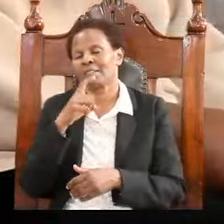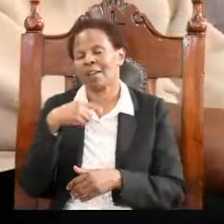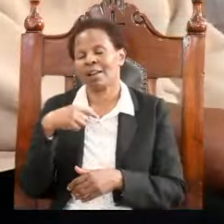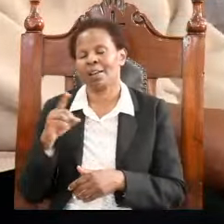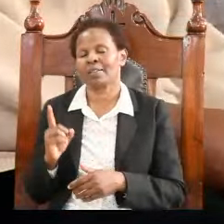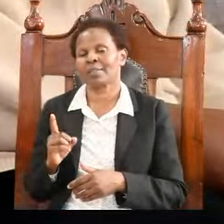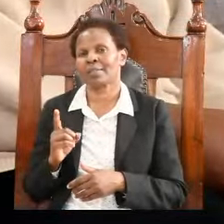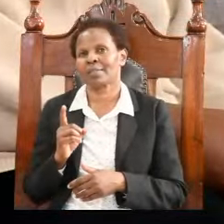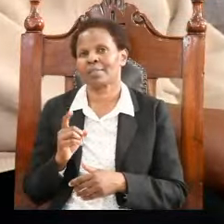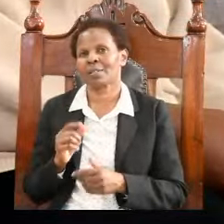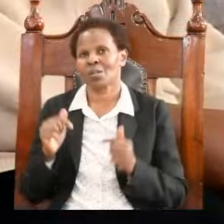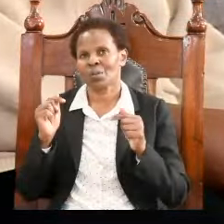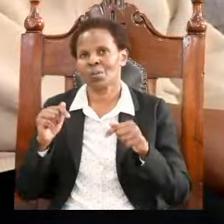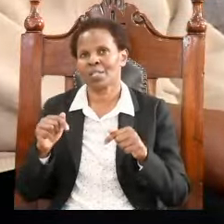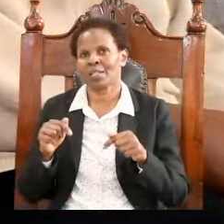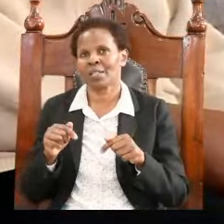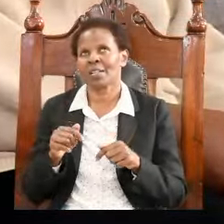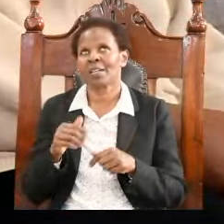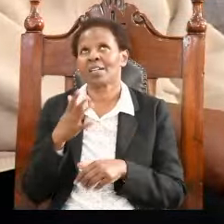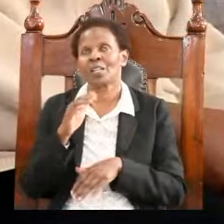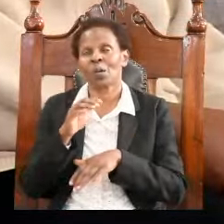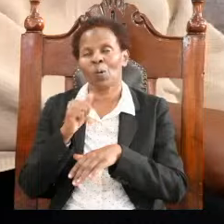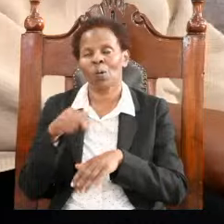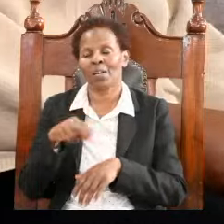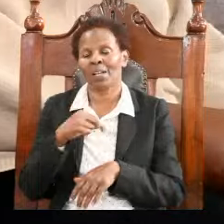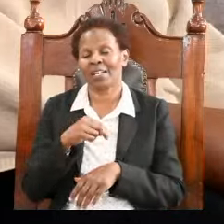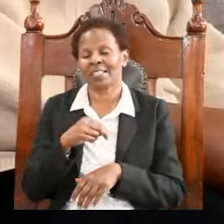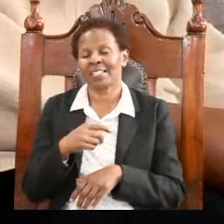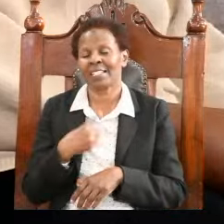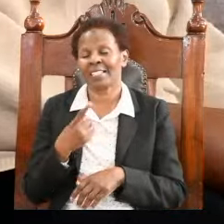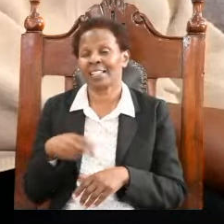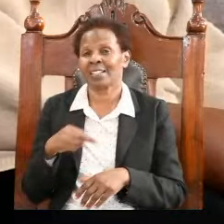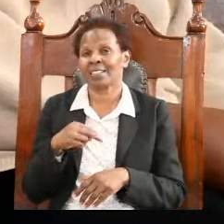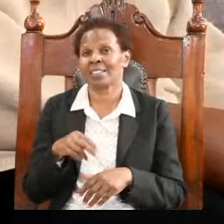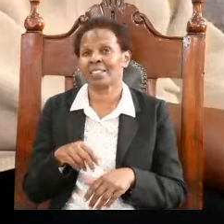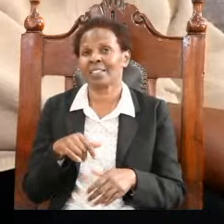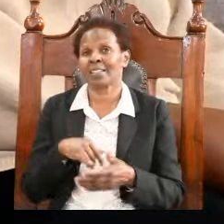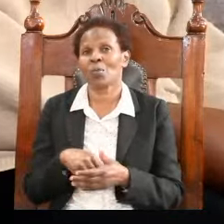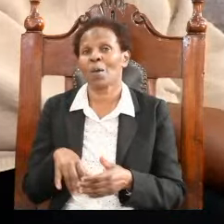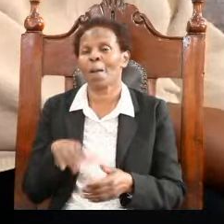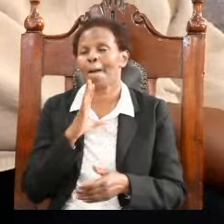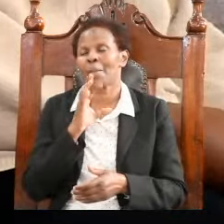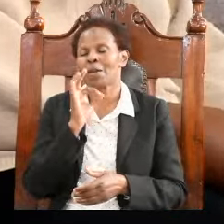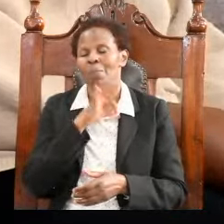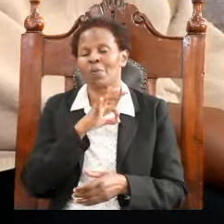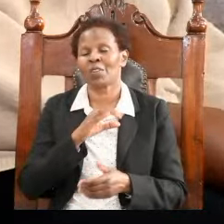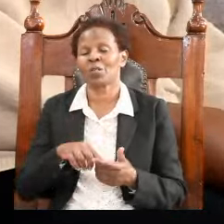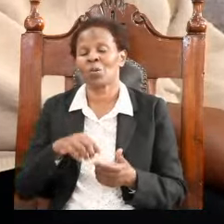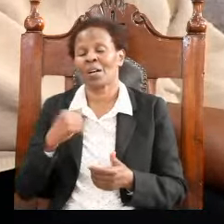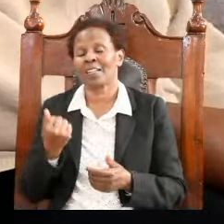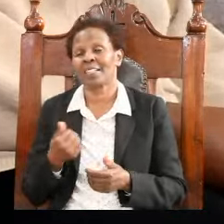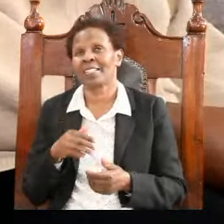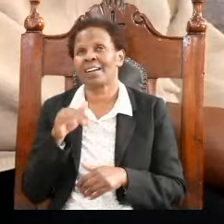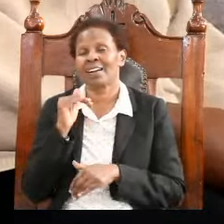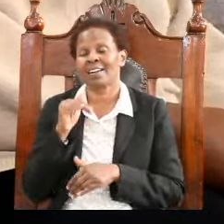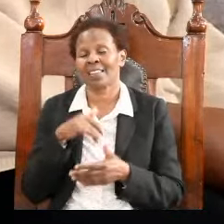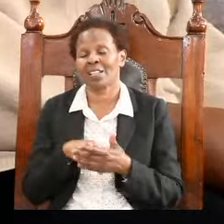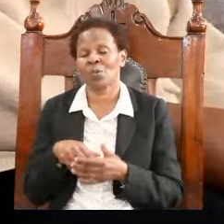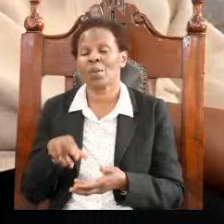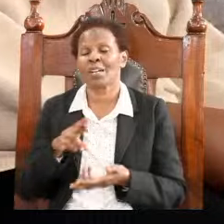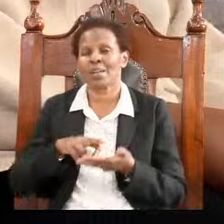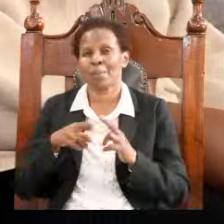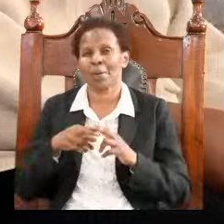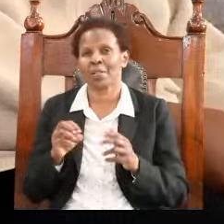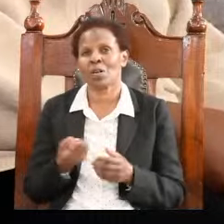wa umuthi mwathani agitwita agitwira uhoro wa gukorwo turi andu twina uguni agatwira twirire mehia maitu mwathani